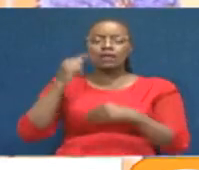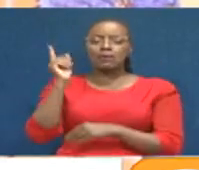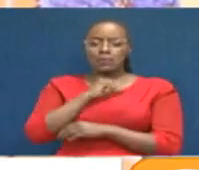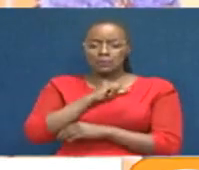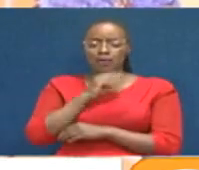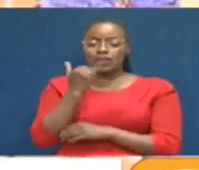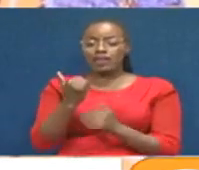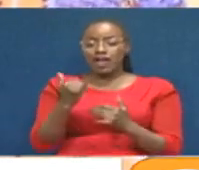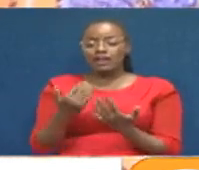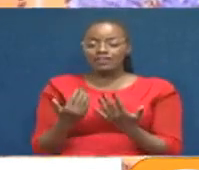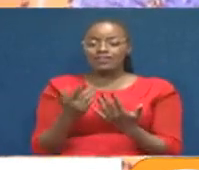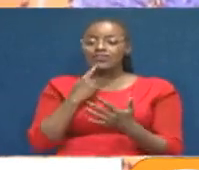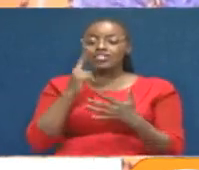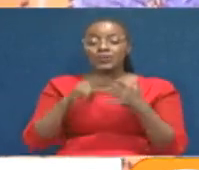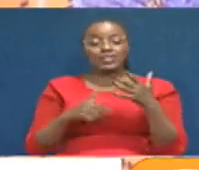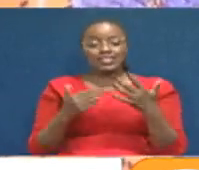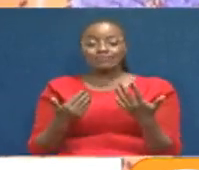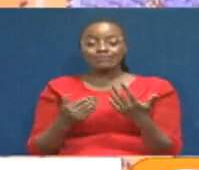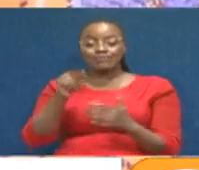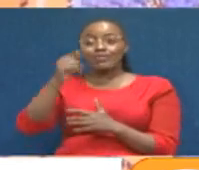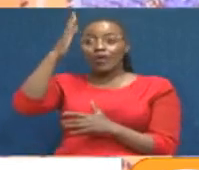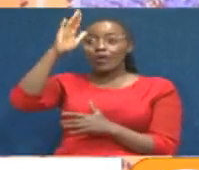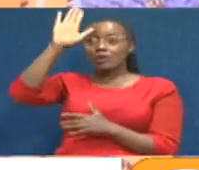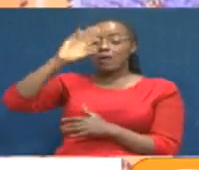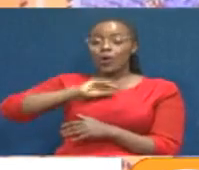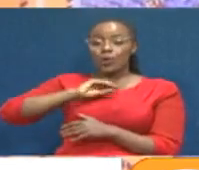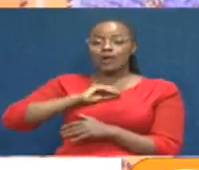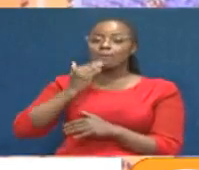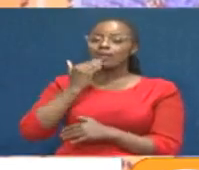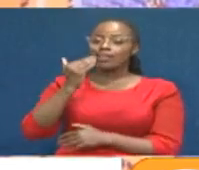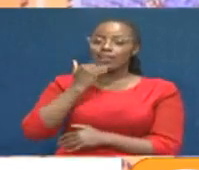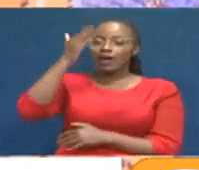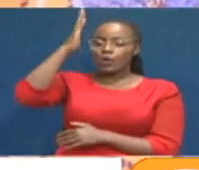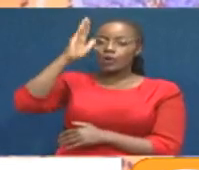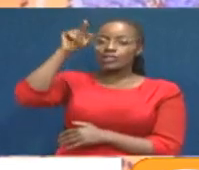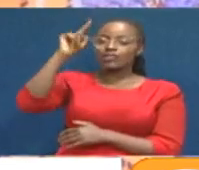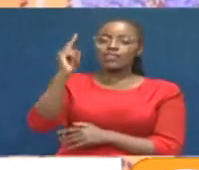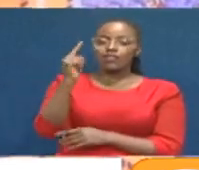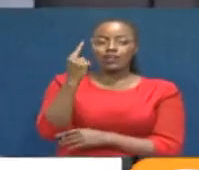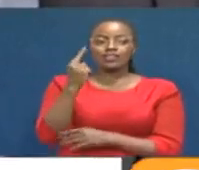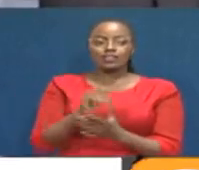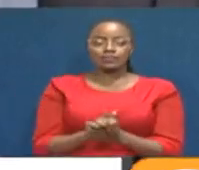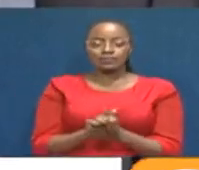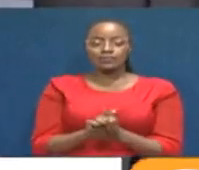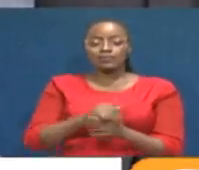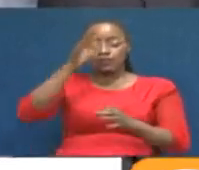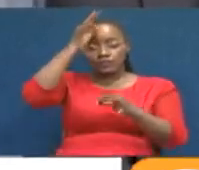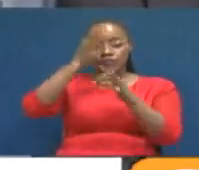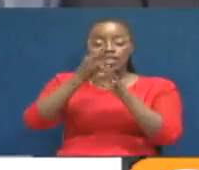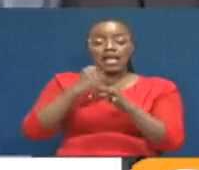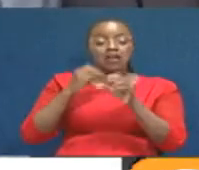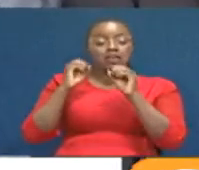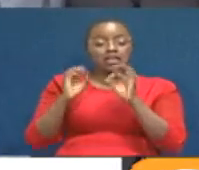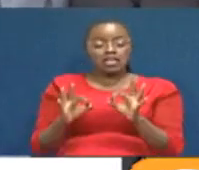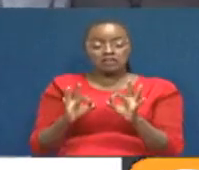Sasa hebu niseme Mungu ndiye mwenye mambo haya yote. Namshukuru, hiyo ndiye wa kwanza. Wana imani kuwa